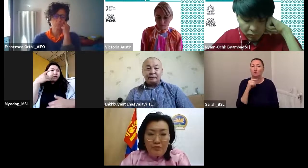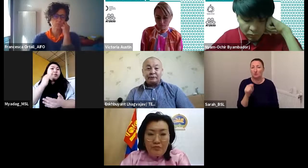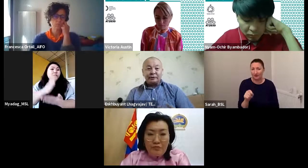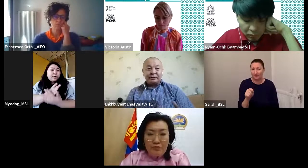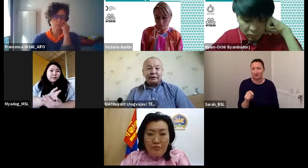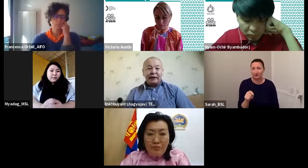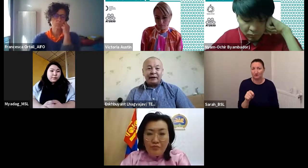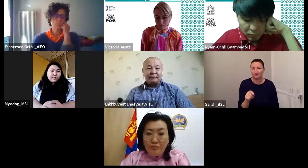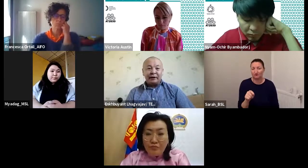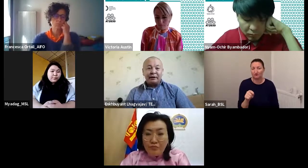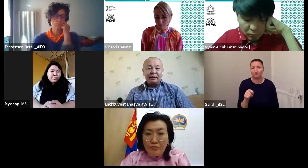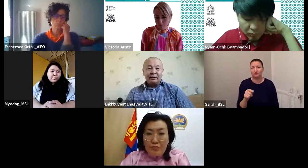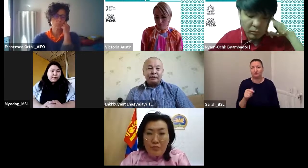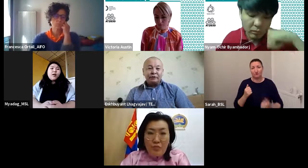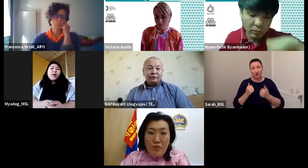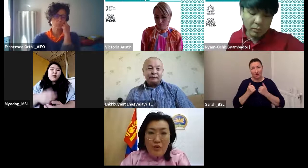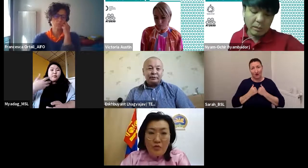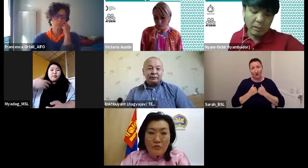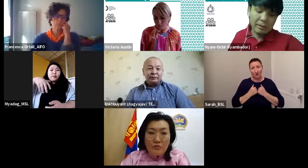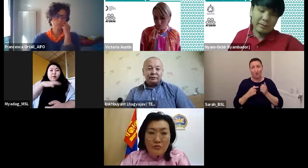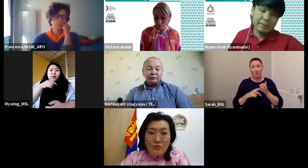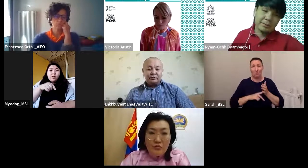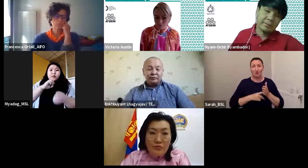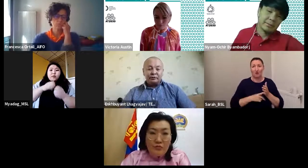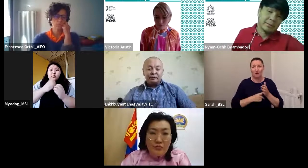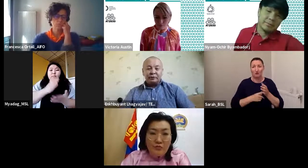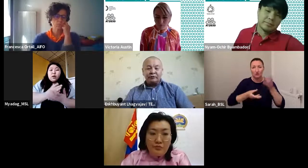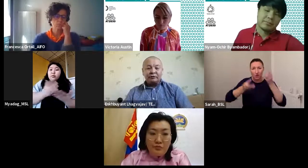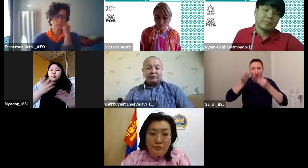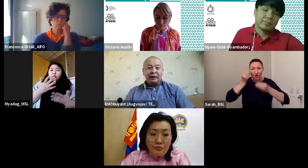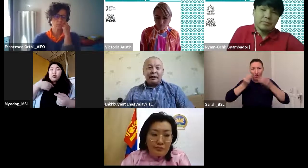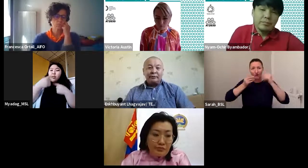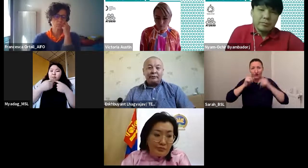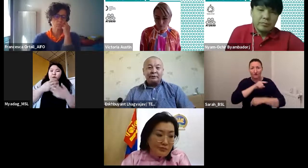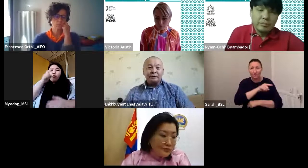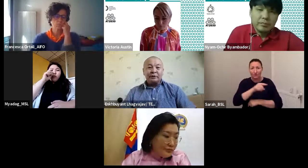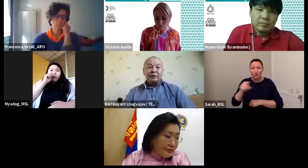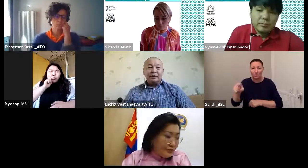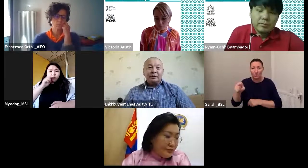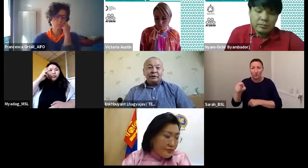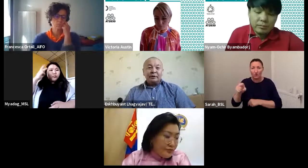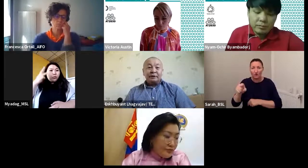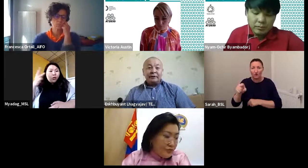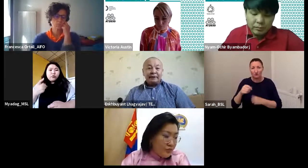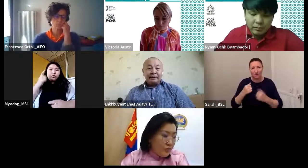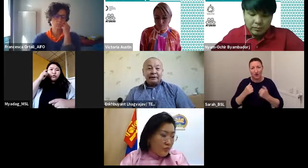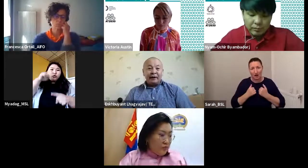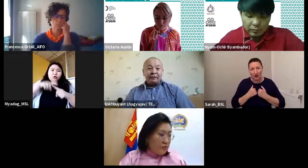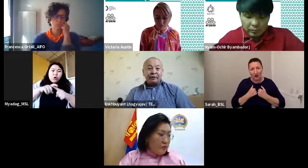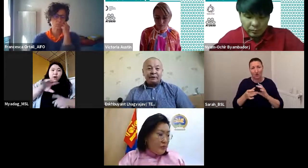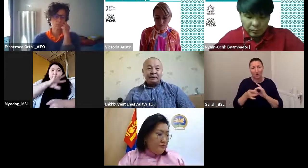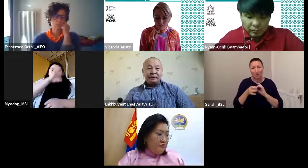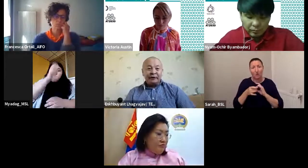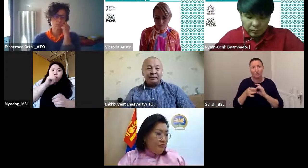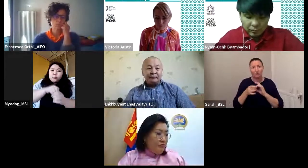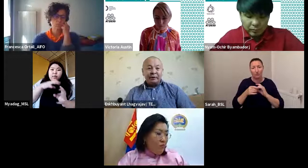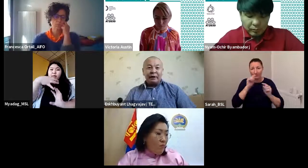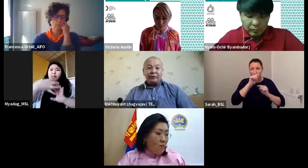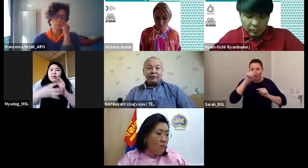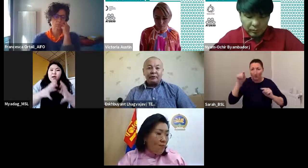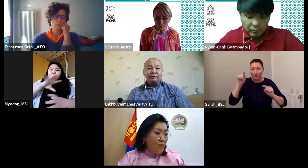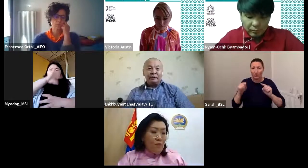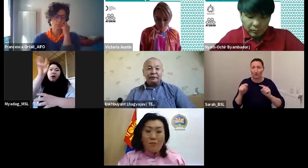байгаа зүйлүүд бидний яриад байгаа хүсээд мөрөөдөж нөгөө зорж байгаа зорилго хамруулсан дэлхий, хамруулсан